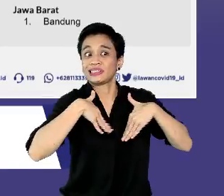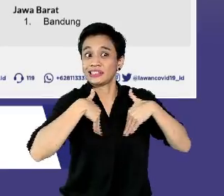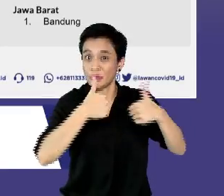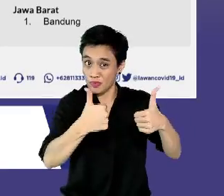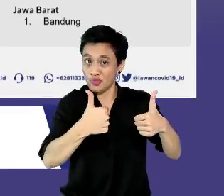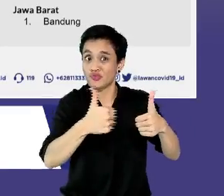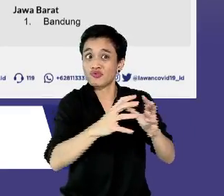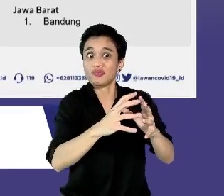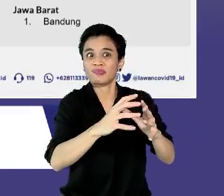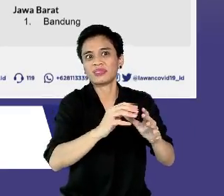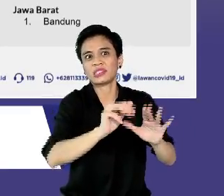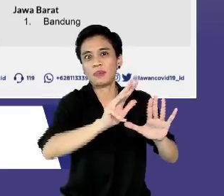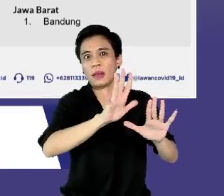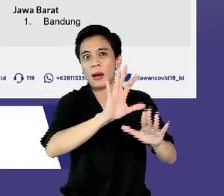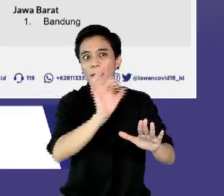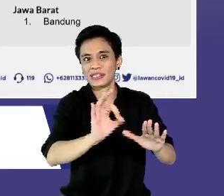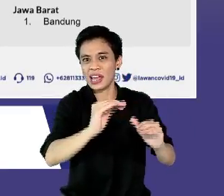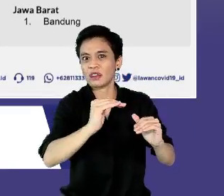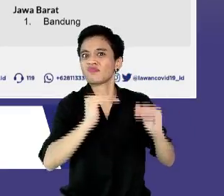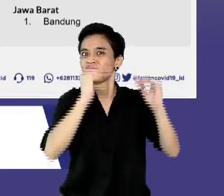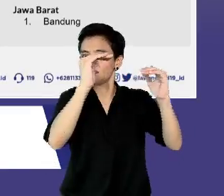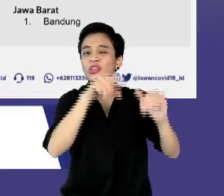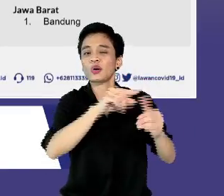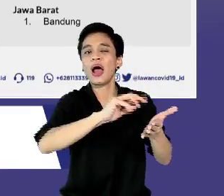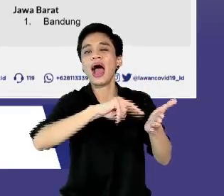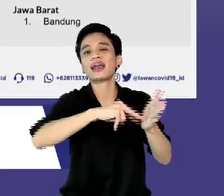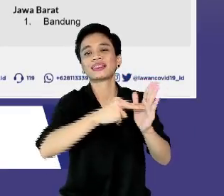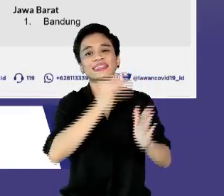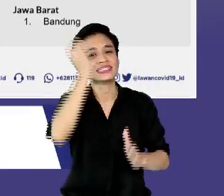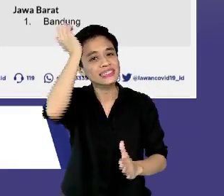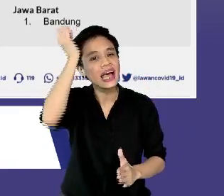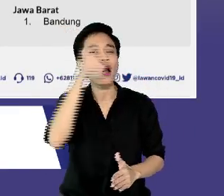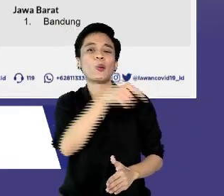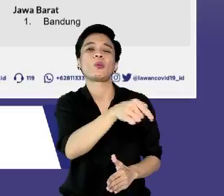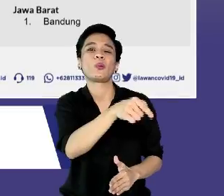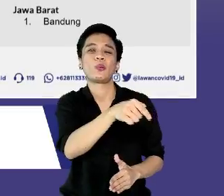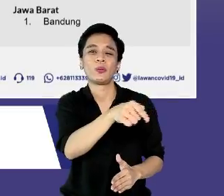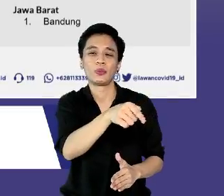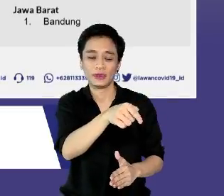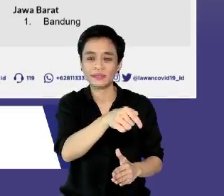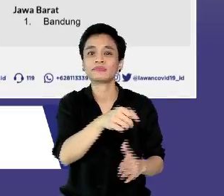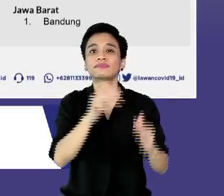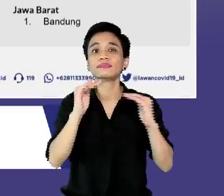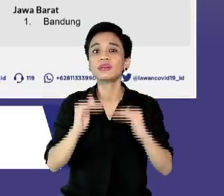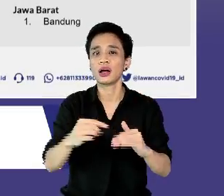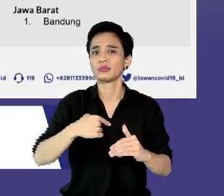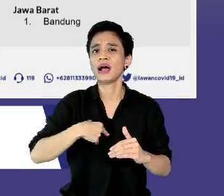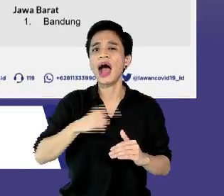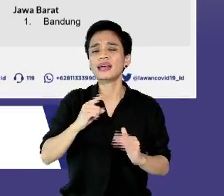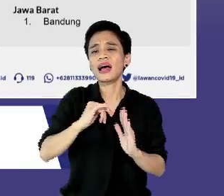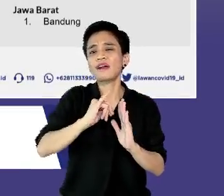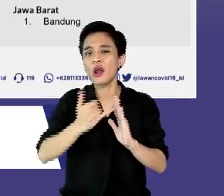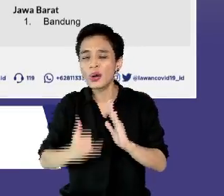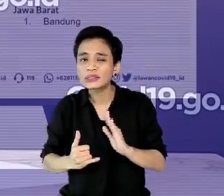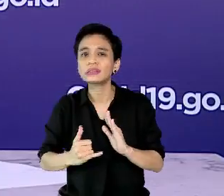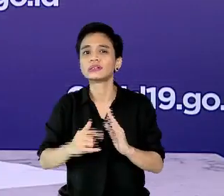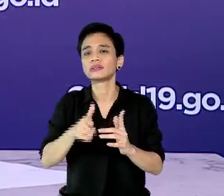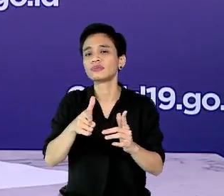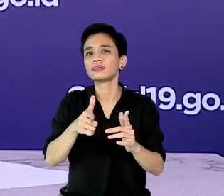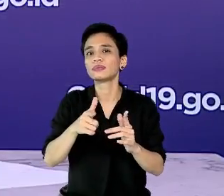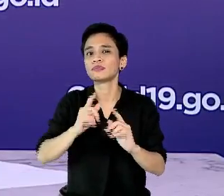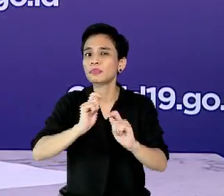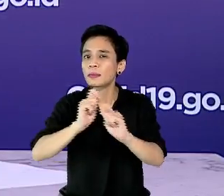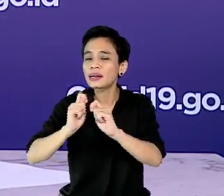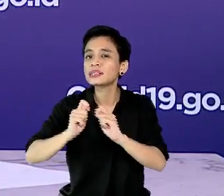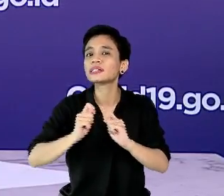dari 95%. Perubahan berdasarkan evaluasi ini dilakukan demi meningkatkan sensitivitas